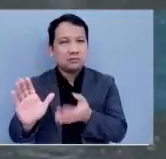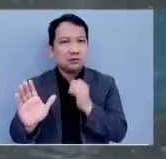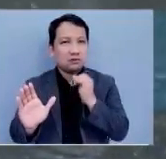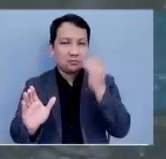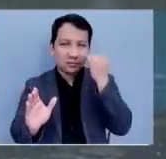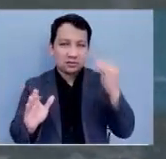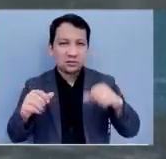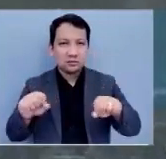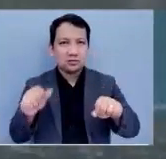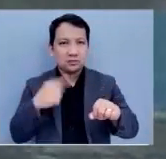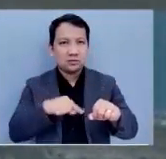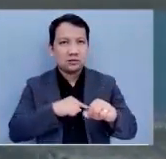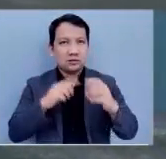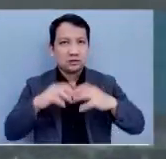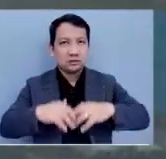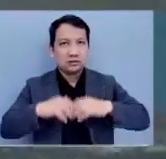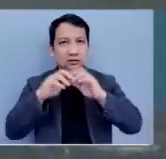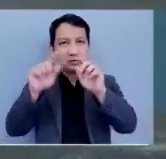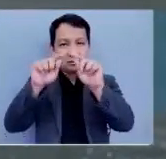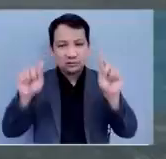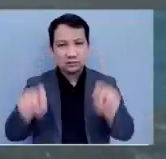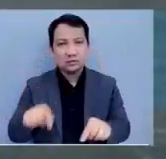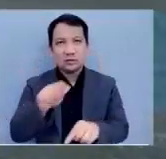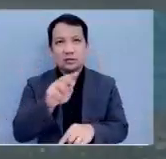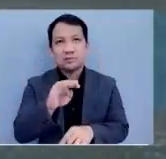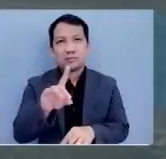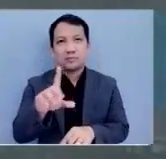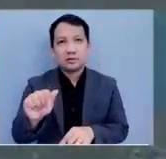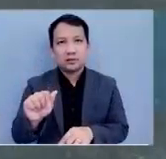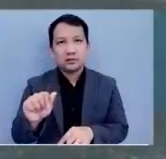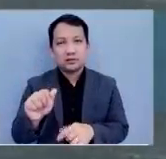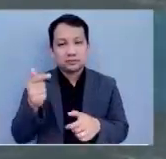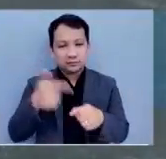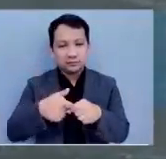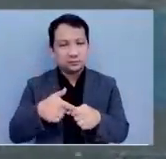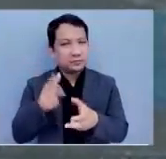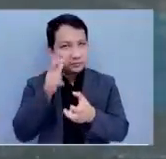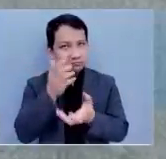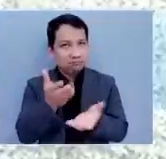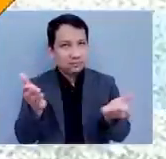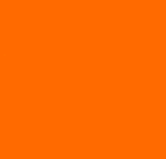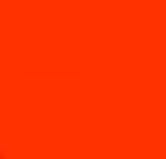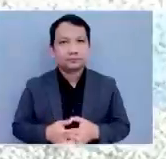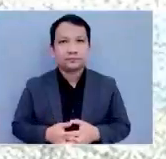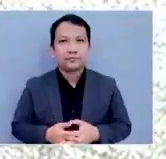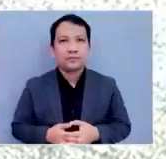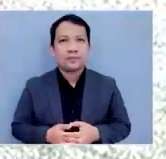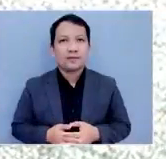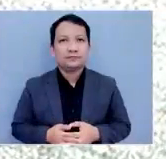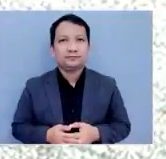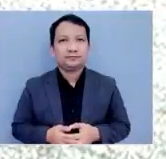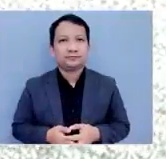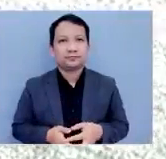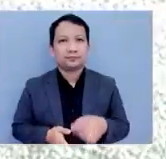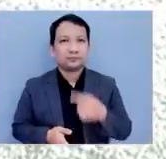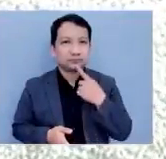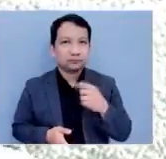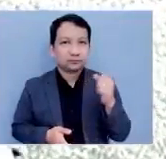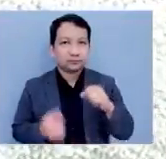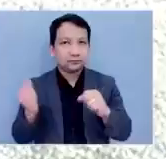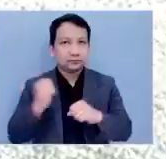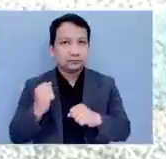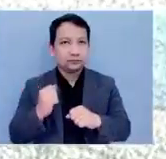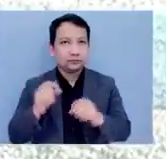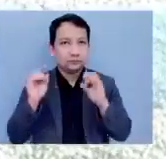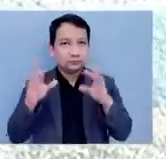ng mga rider sa itatayong mga tent ng MMDA sa mga gasolinahan. Pakinggan natin. Pabor, sir. Para hindi